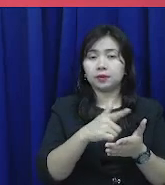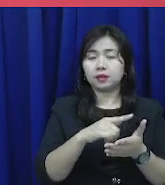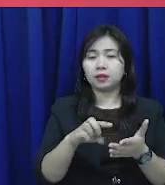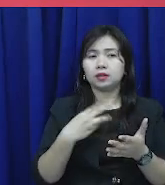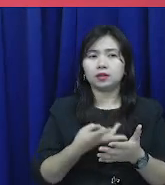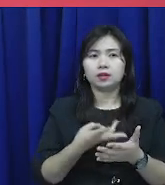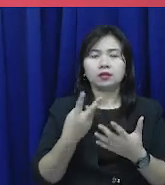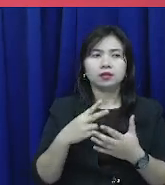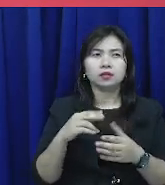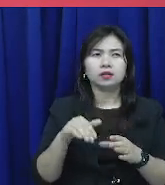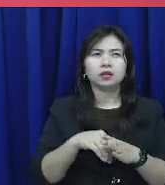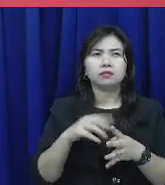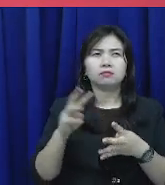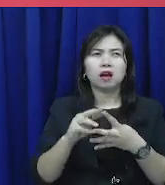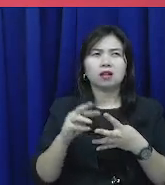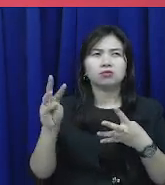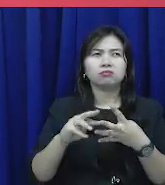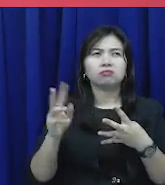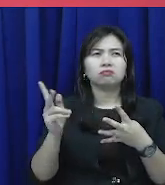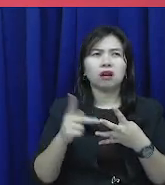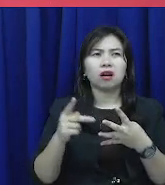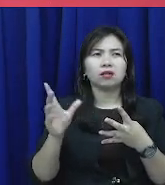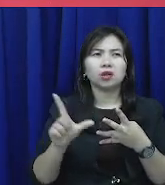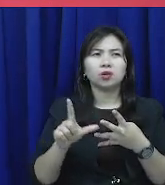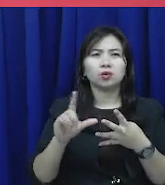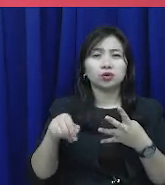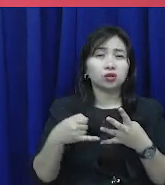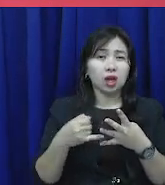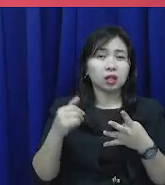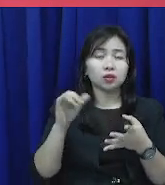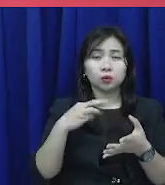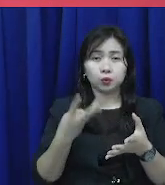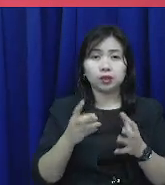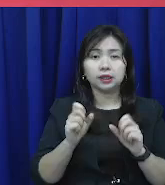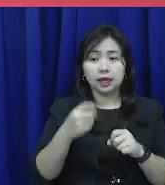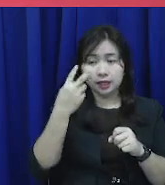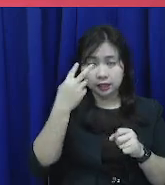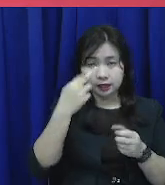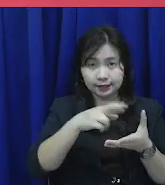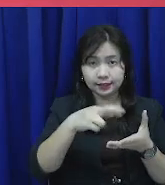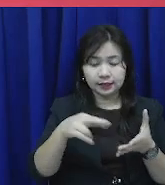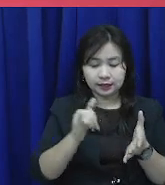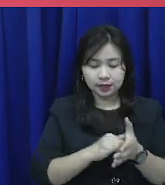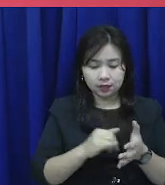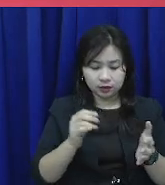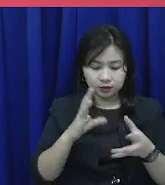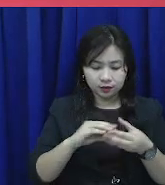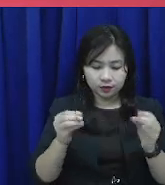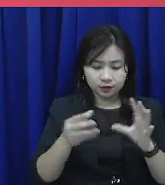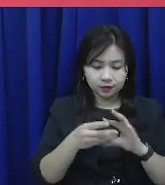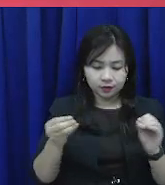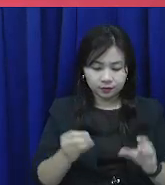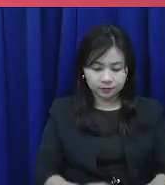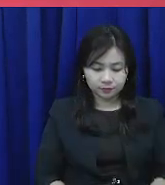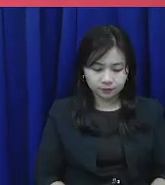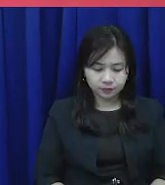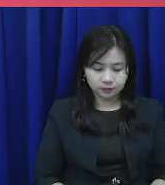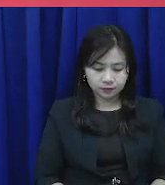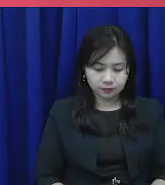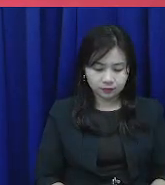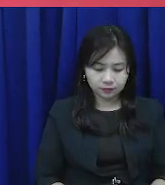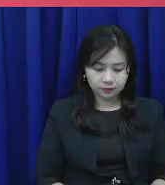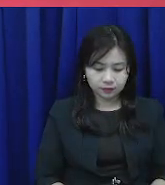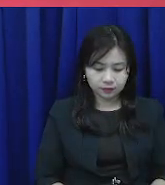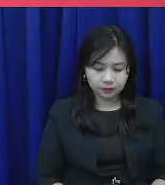Parable sa Mark makikita rin natin itong Parable po na ito ng s nak kya ko lang po ito sinasa binabanggit ngayon binigyan ko ng emphasis